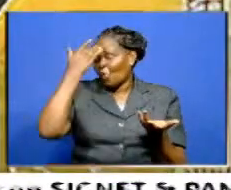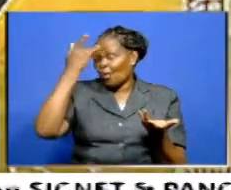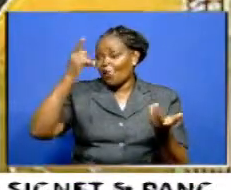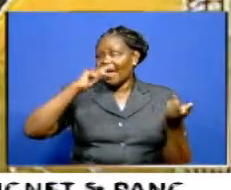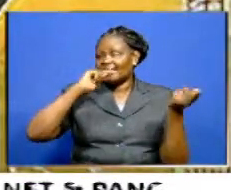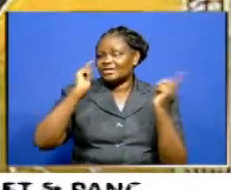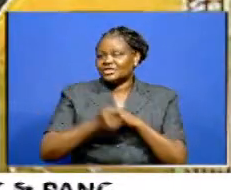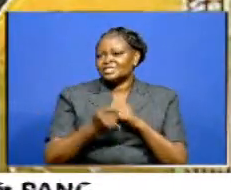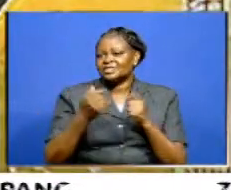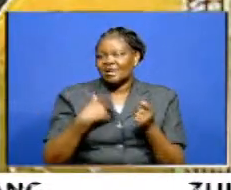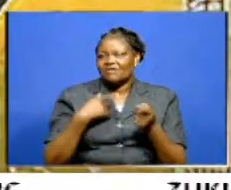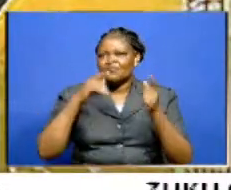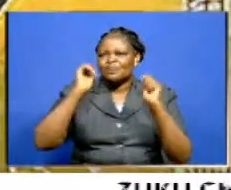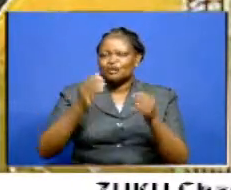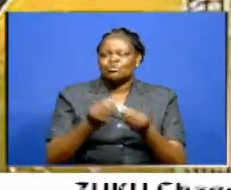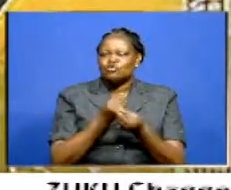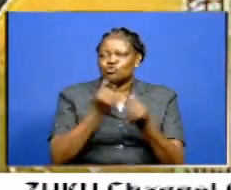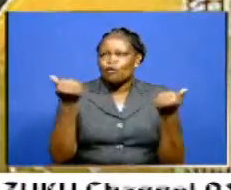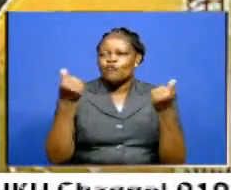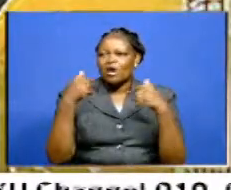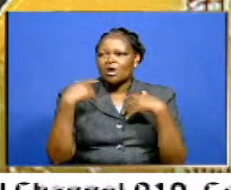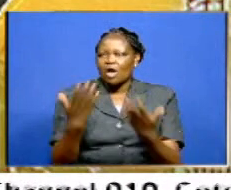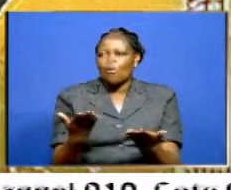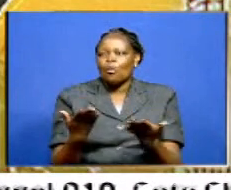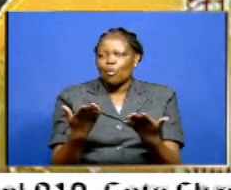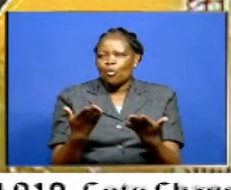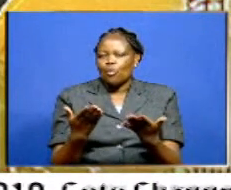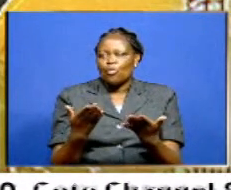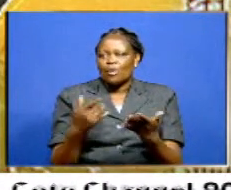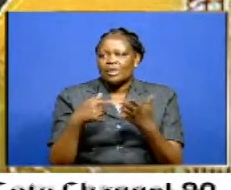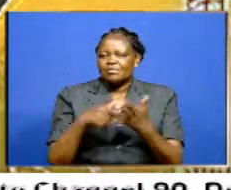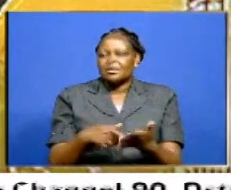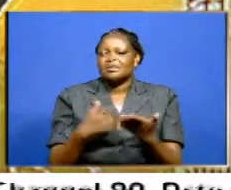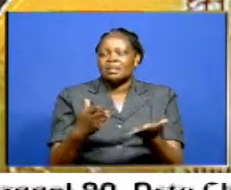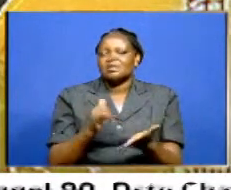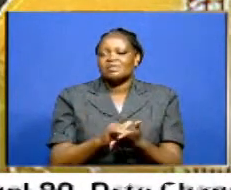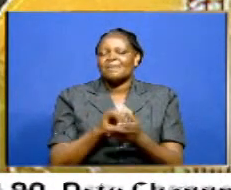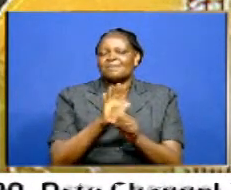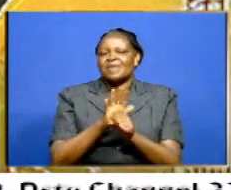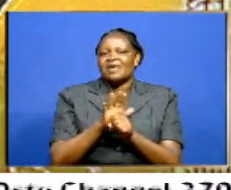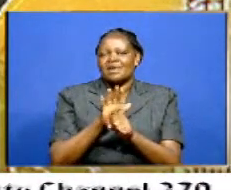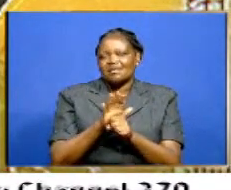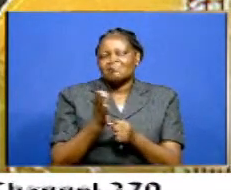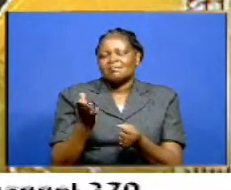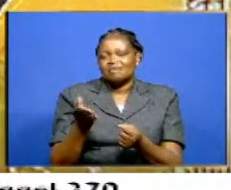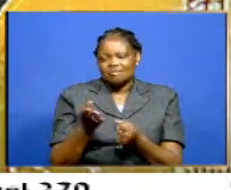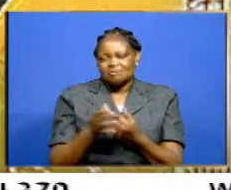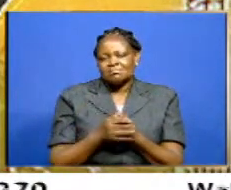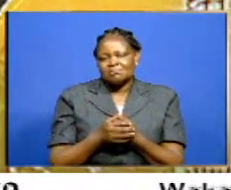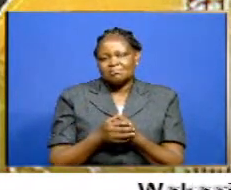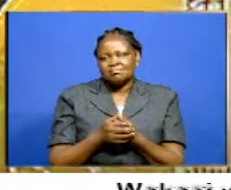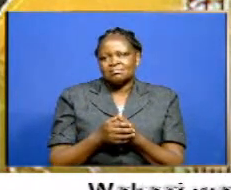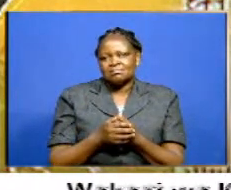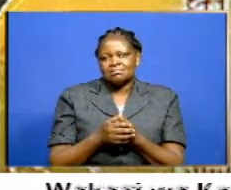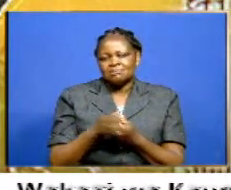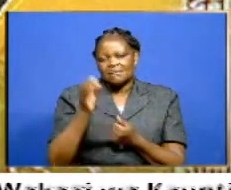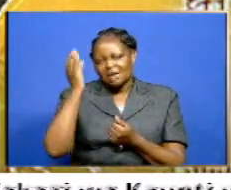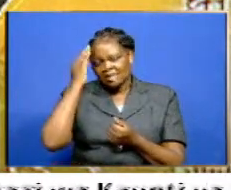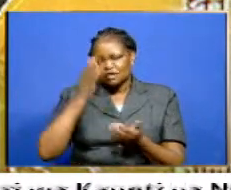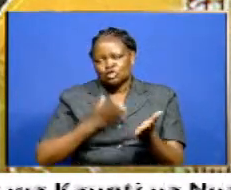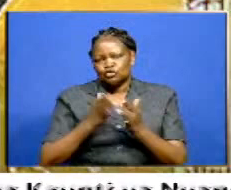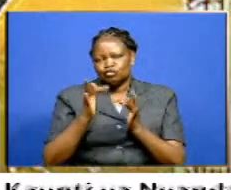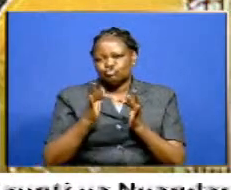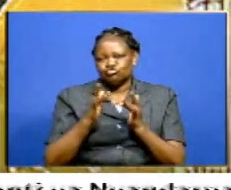kumebadilika? Vipi kutaweza kutatuliwa na hususan sasa hivi ambapo masomo mengi yanafanywa kupitia mitandaoni? Karibuni sana wageni